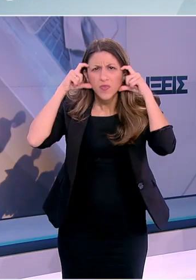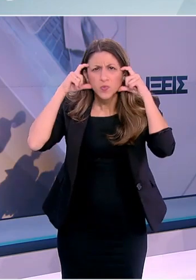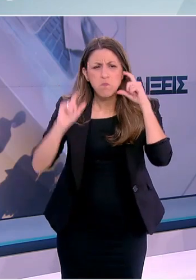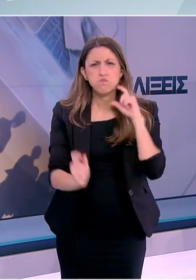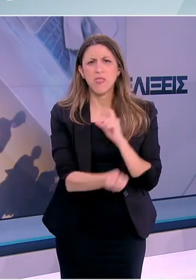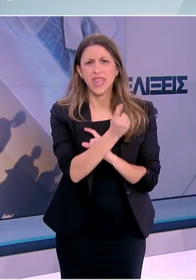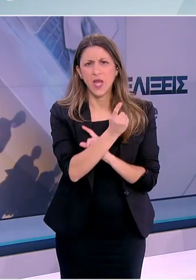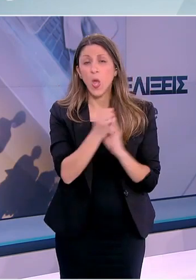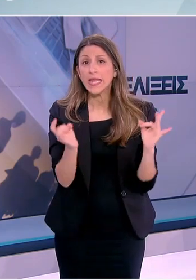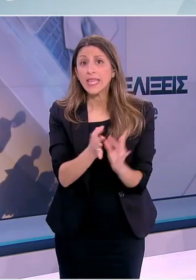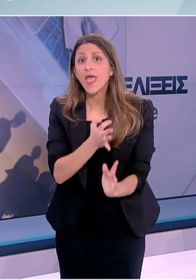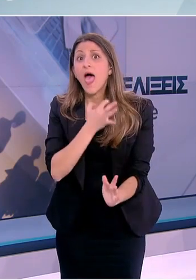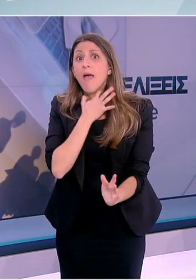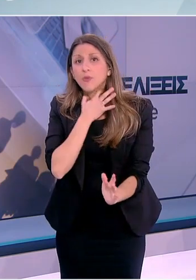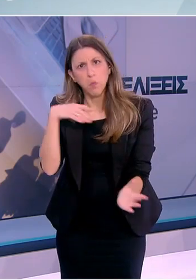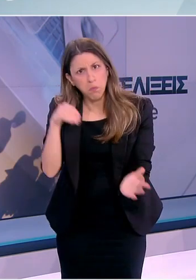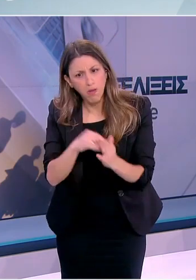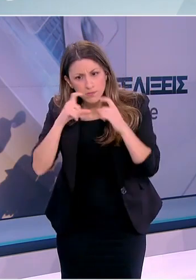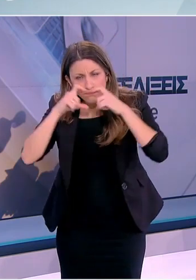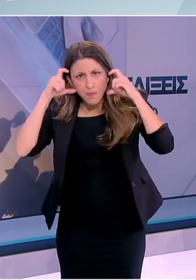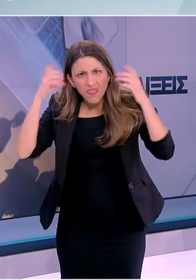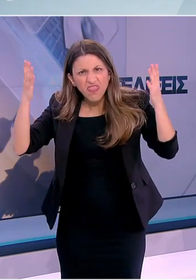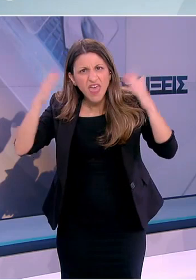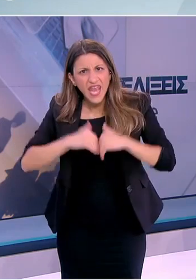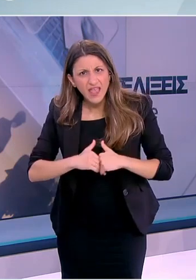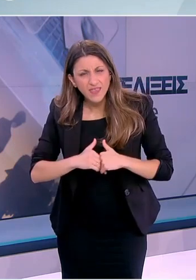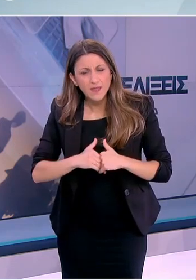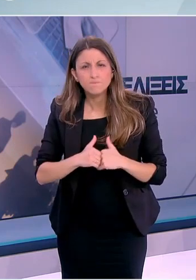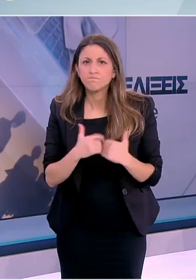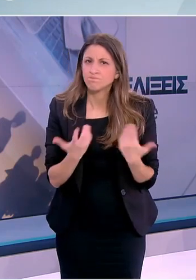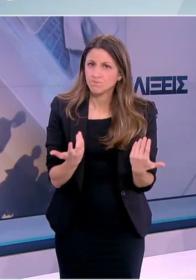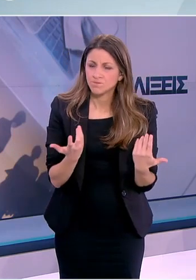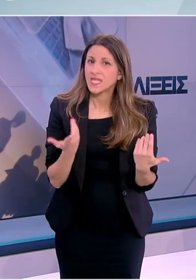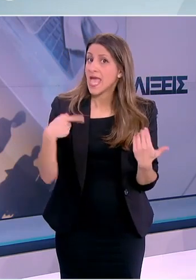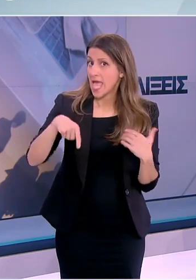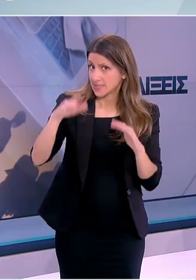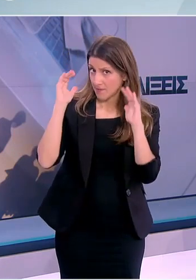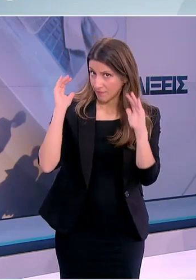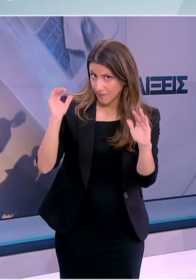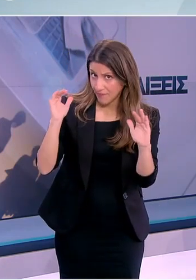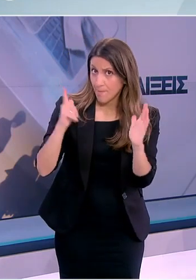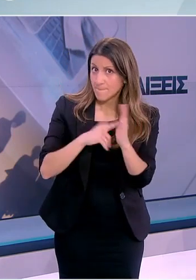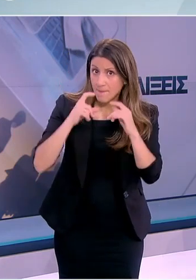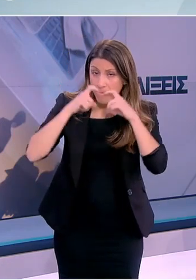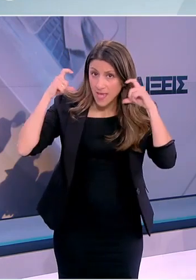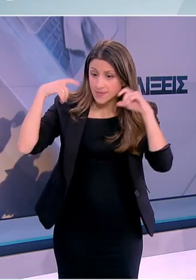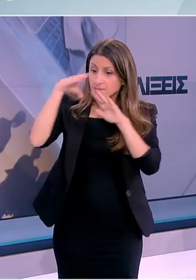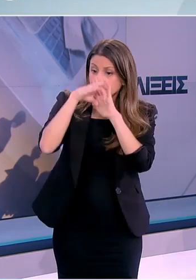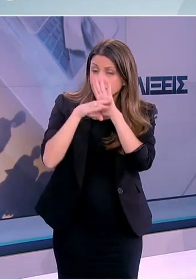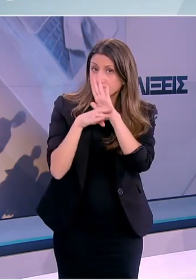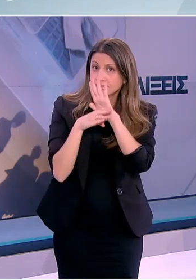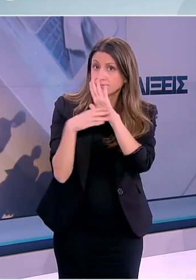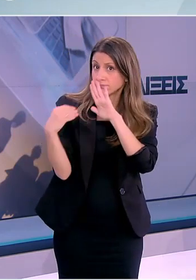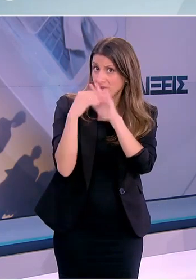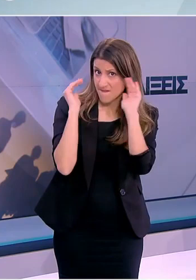ακόμα και στα επίγοντα των νοσοκομείων ή σε χώρους που γίνεται χειρισμός τροφίμων? Θα αλλάξουν οι συστάσεις? Είναι 3-4